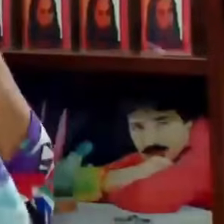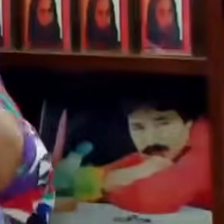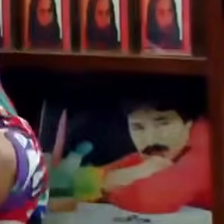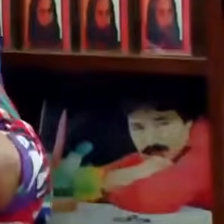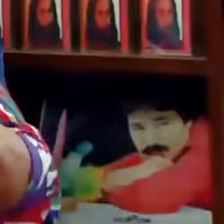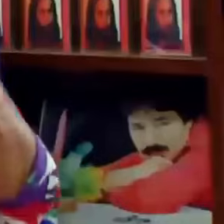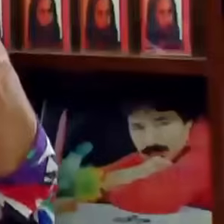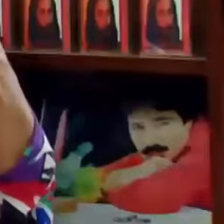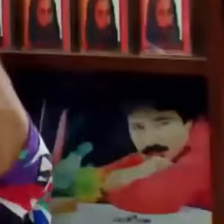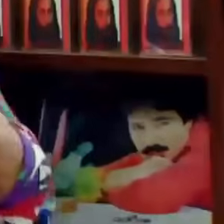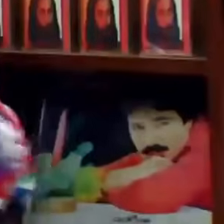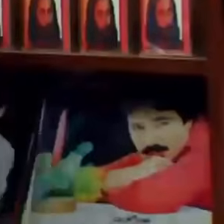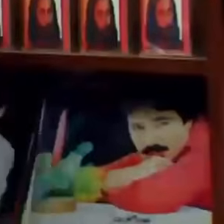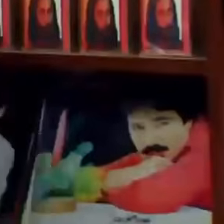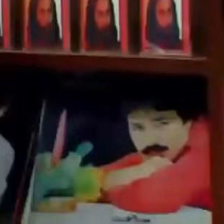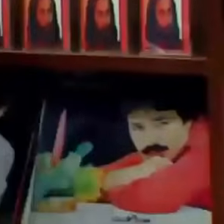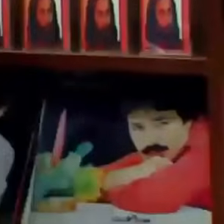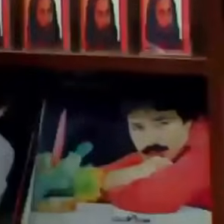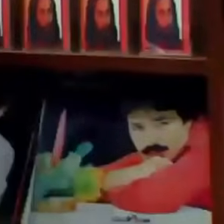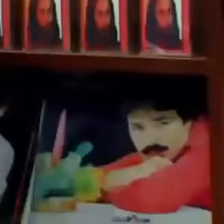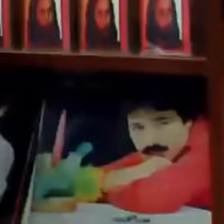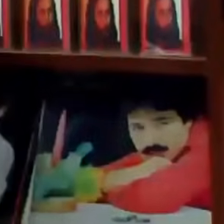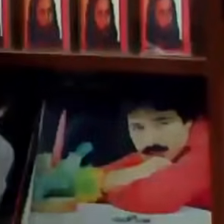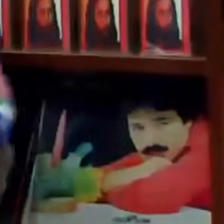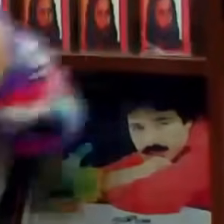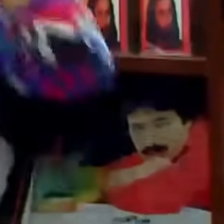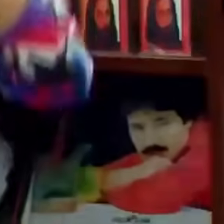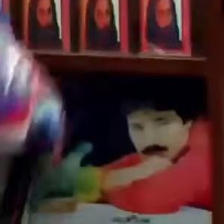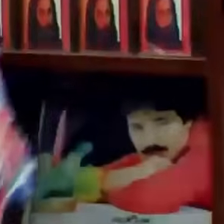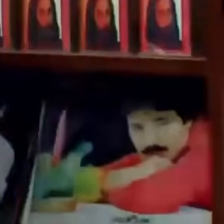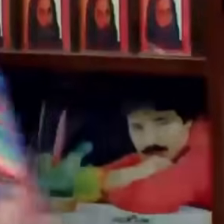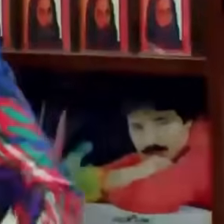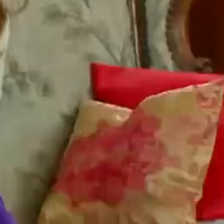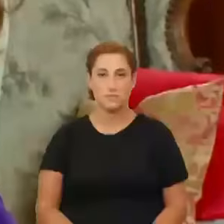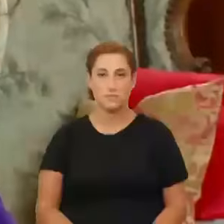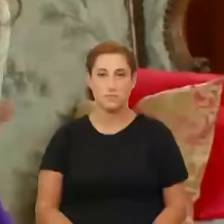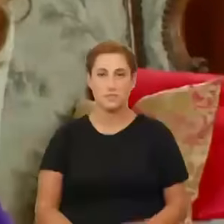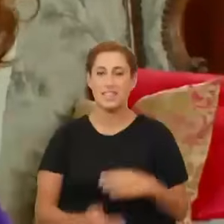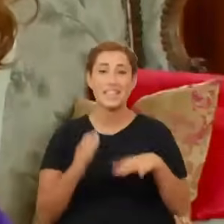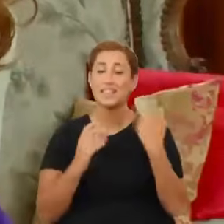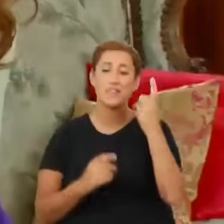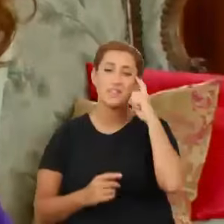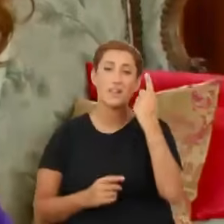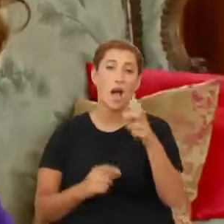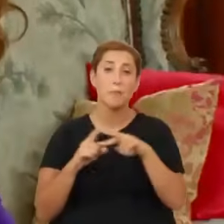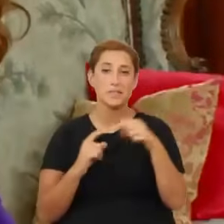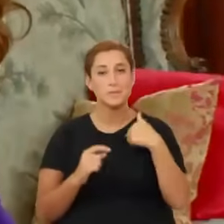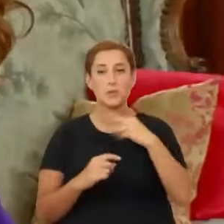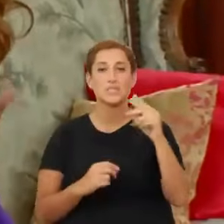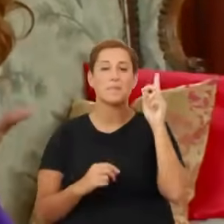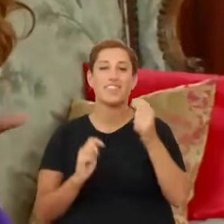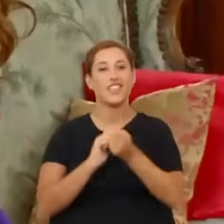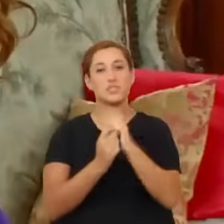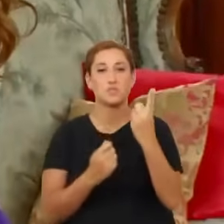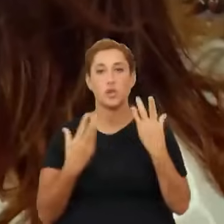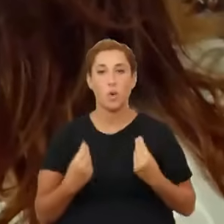Yakasından tutup baktığı gömleği iki kere öptü. Düzgünce önündeki tezgaha serdi. Ne dersin Ahmetciğim? Bize de güzel bir